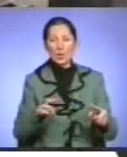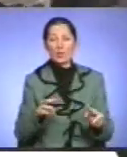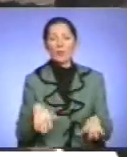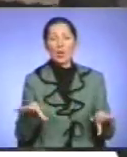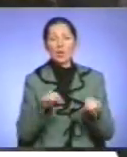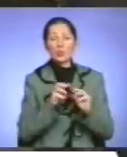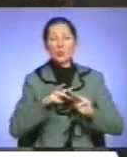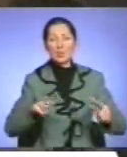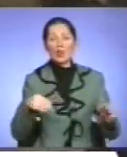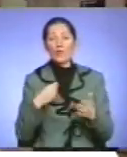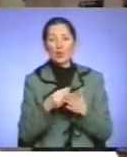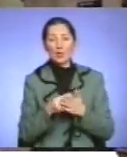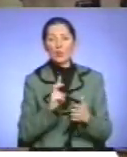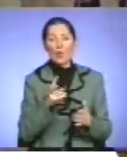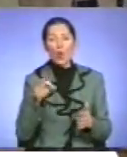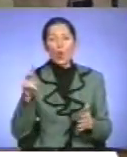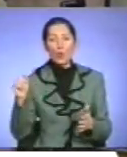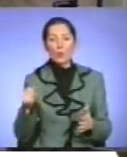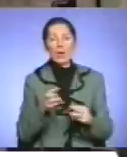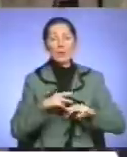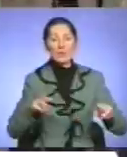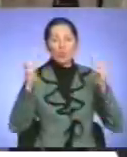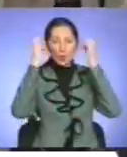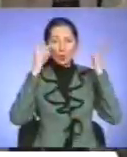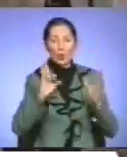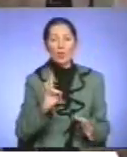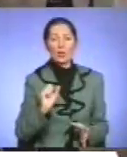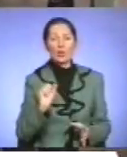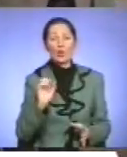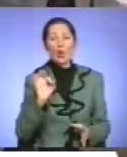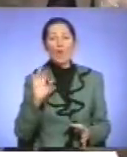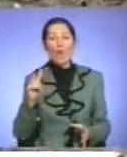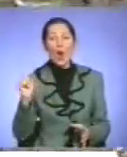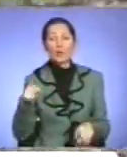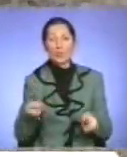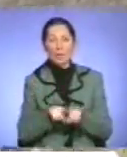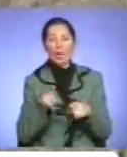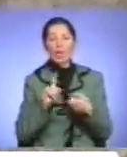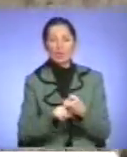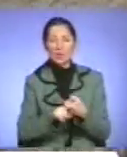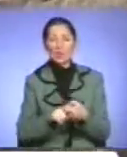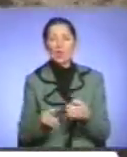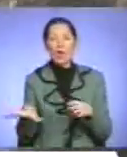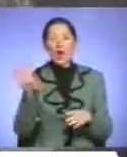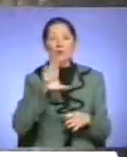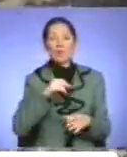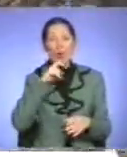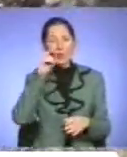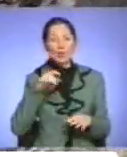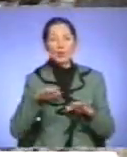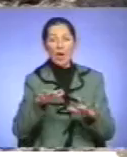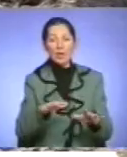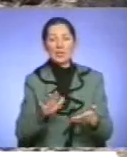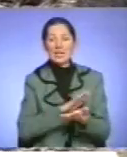Юрієм Колобовим і міністром культури Леонідом Новохатьком також долучилися всеукраїнської акції «За чисте довкілля». Посадили дерева